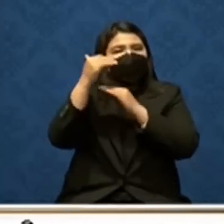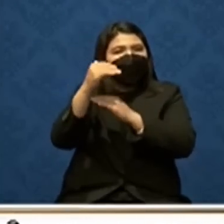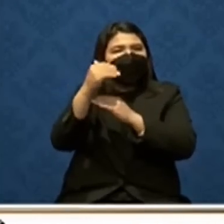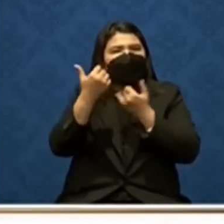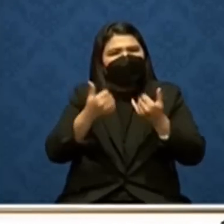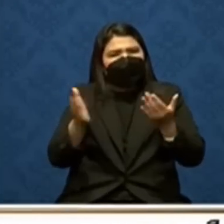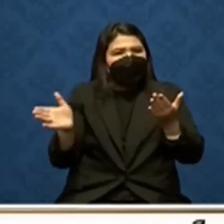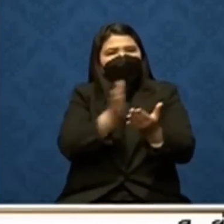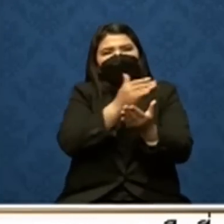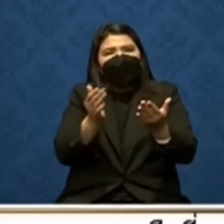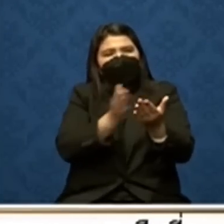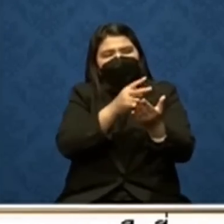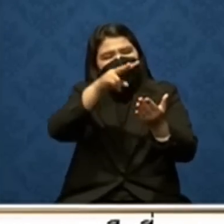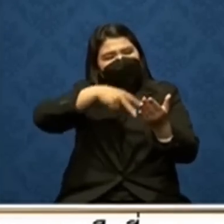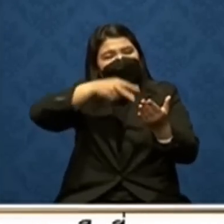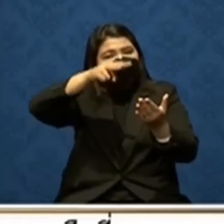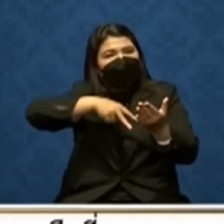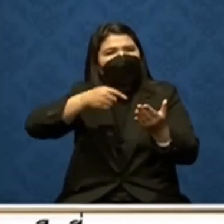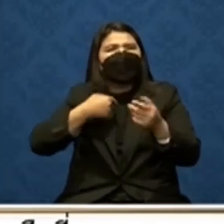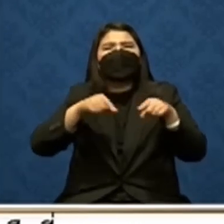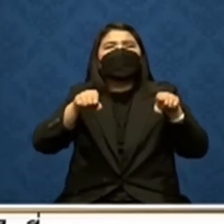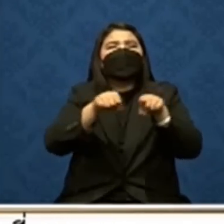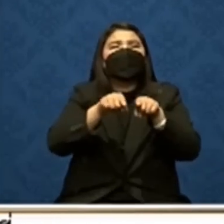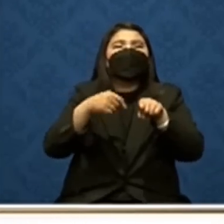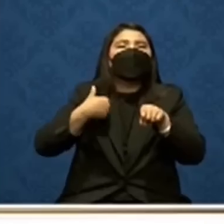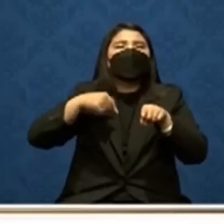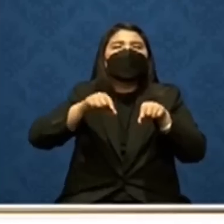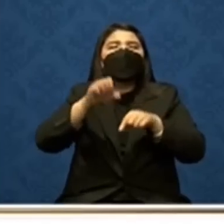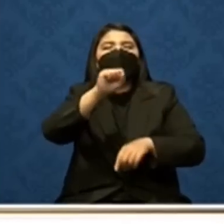เราเหือนกับว่า เป็นสดวตาบอดคลัมชางครับ